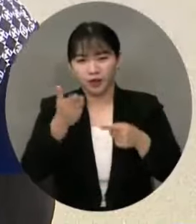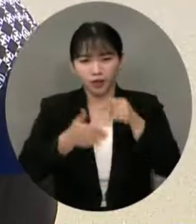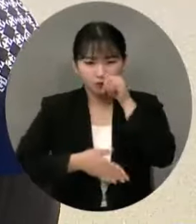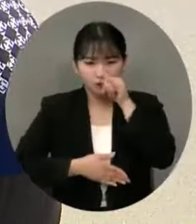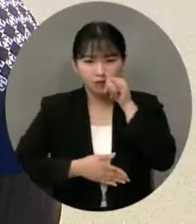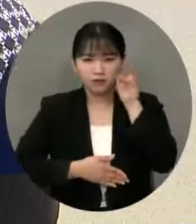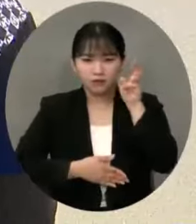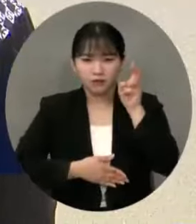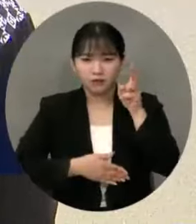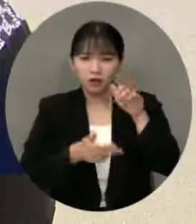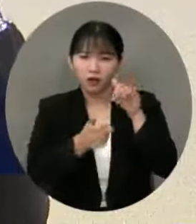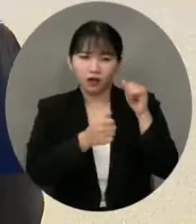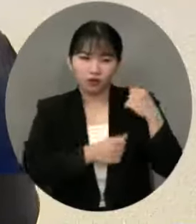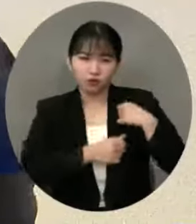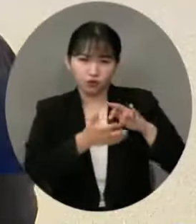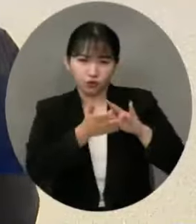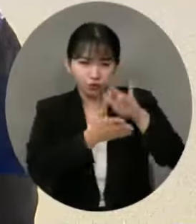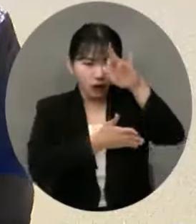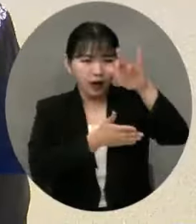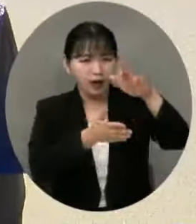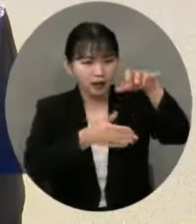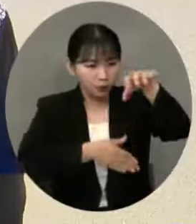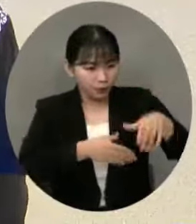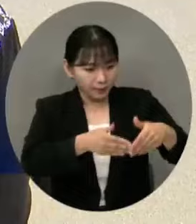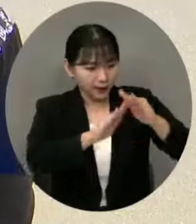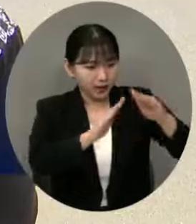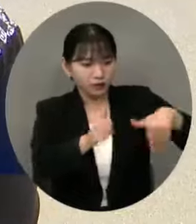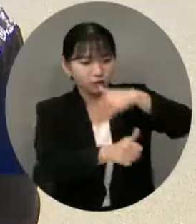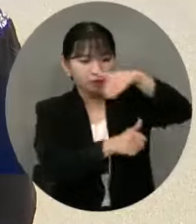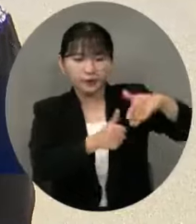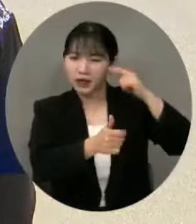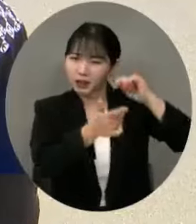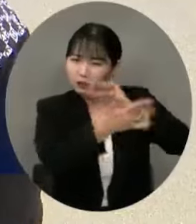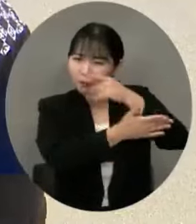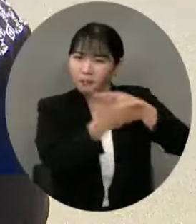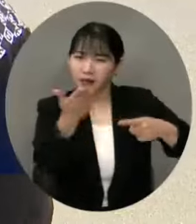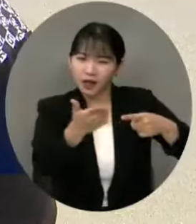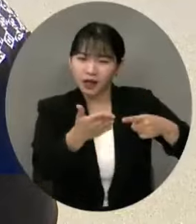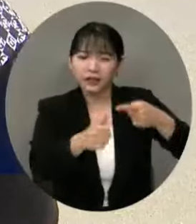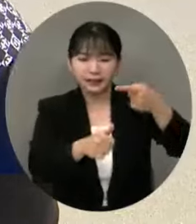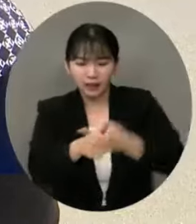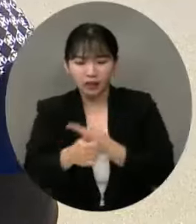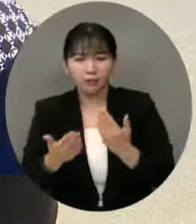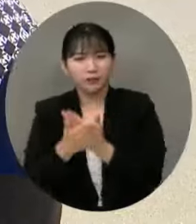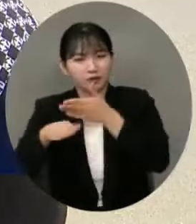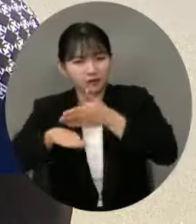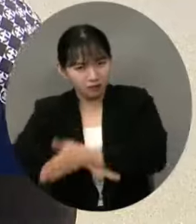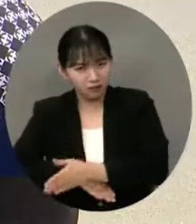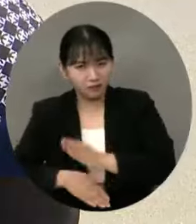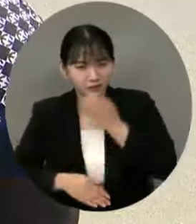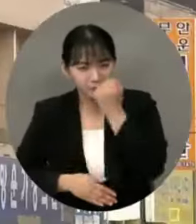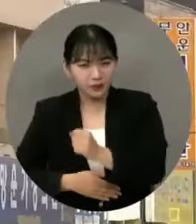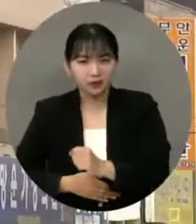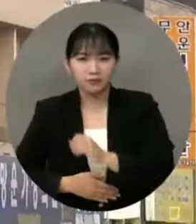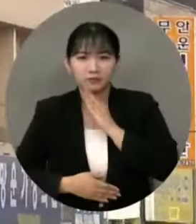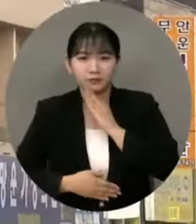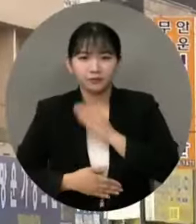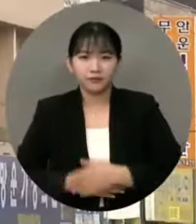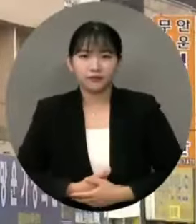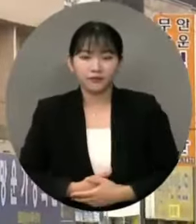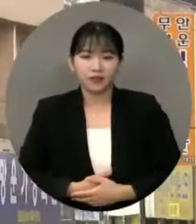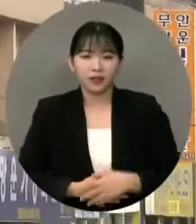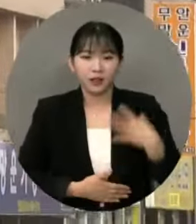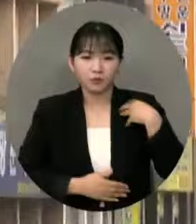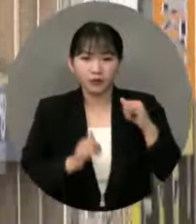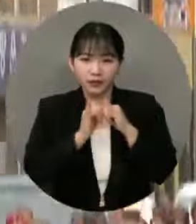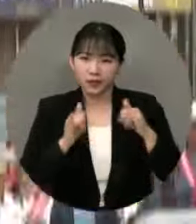피해도 있겠죠. 군공항 그 주위에는 소음 피해니 아무래도 발전이 더디는 게 사실 아닙니까?